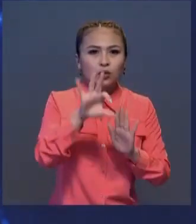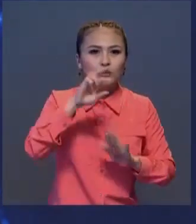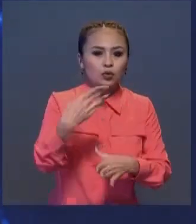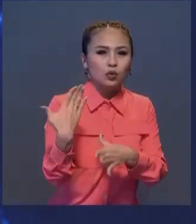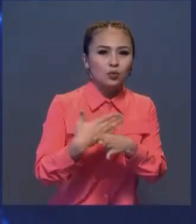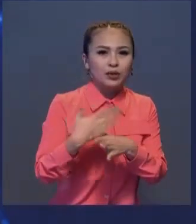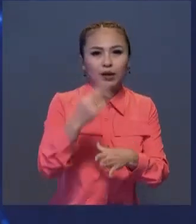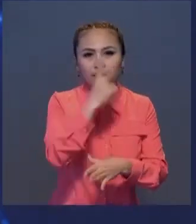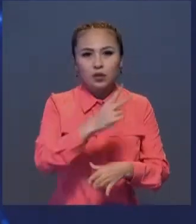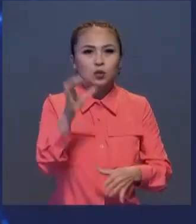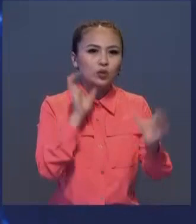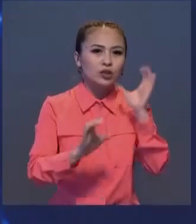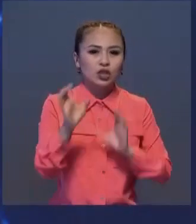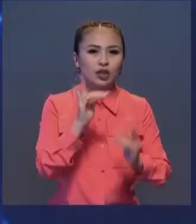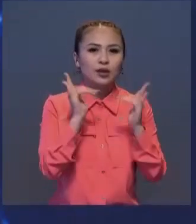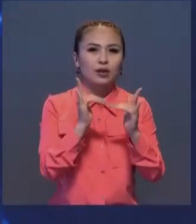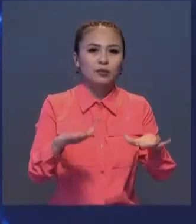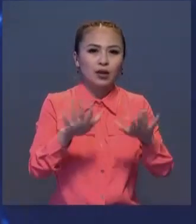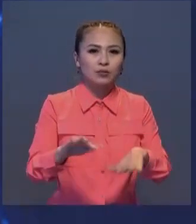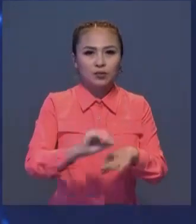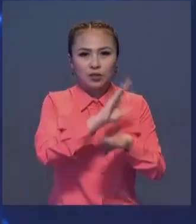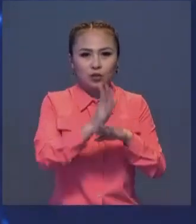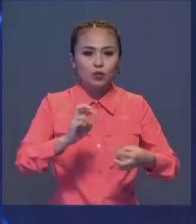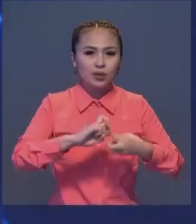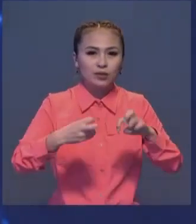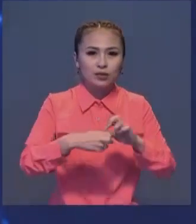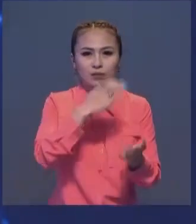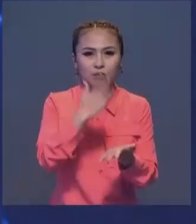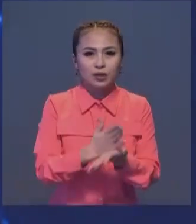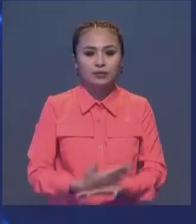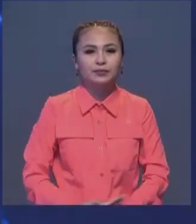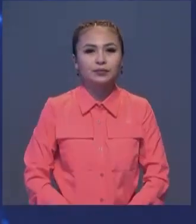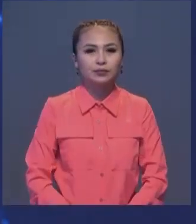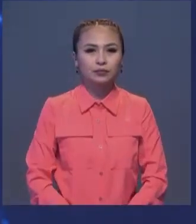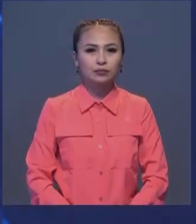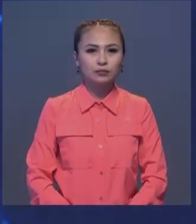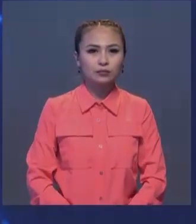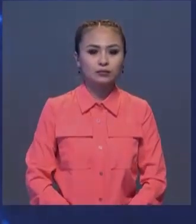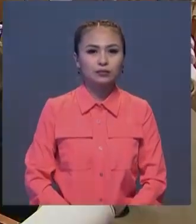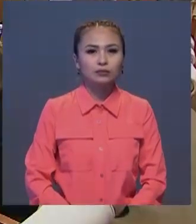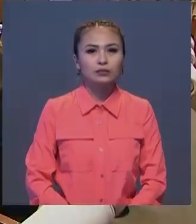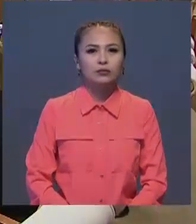атаулы әлеуметтік көмек тағайындау, студенттерді жатақханамен қамтамасыз ету мәселелері бар.